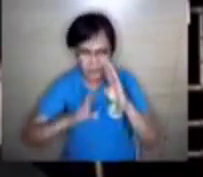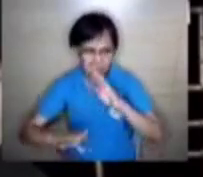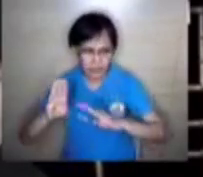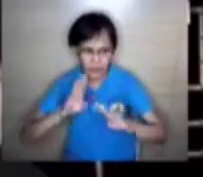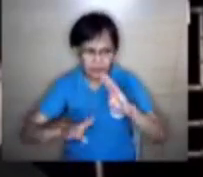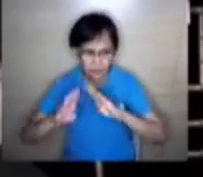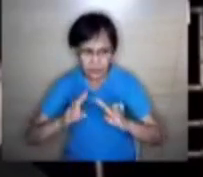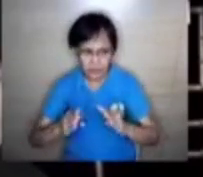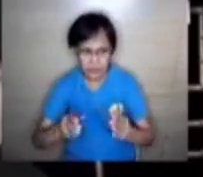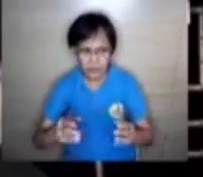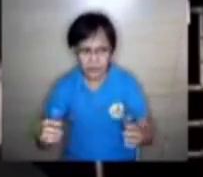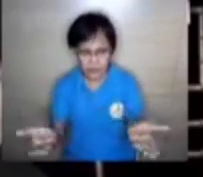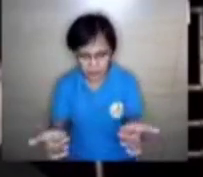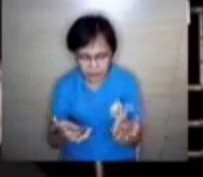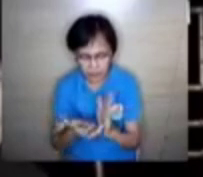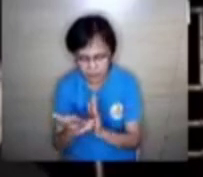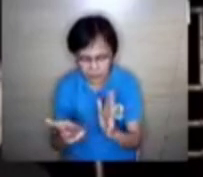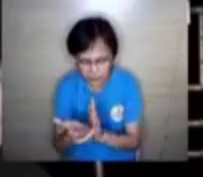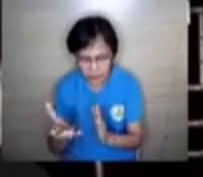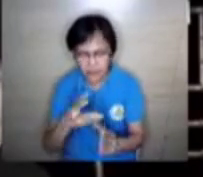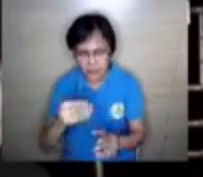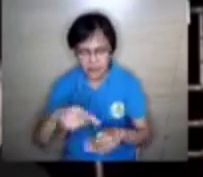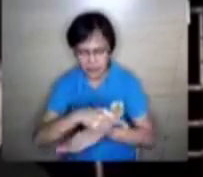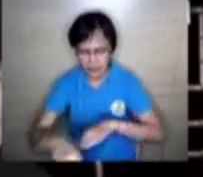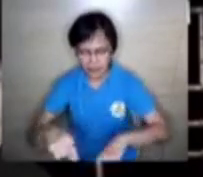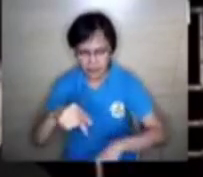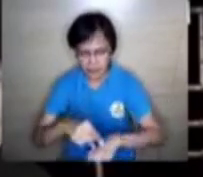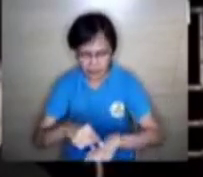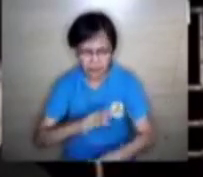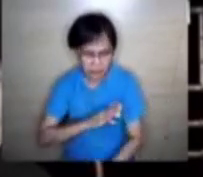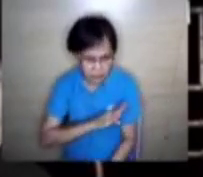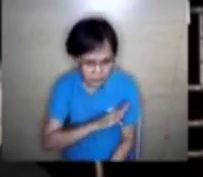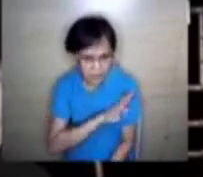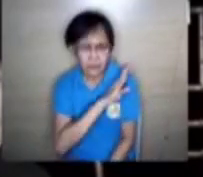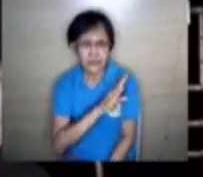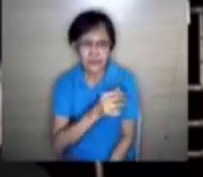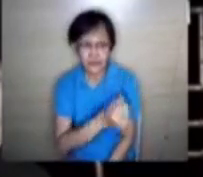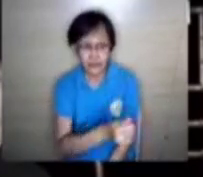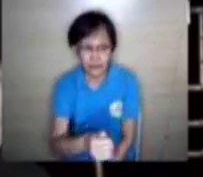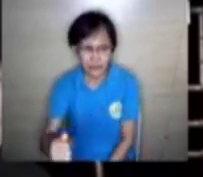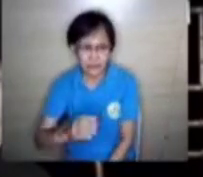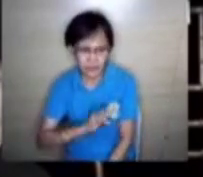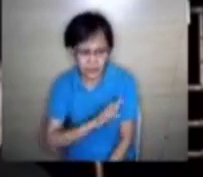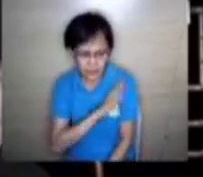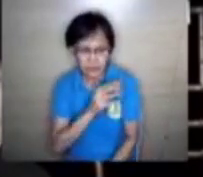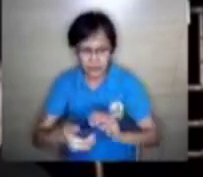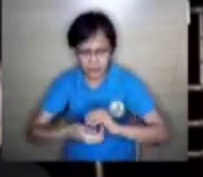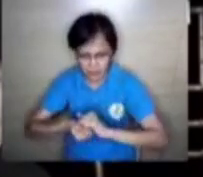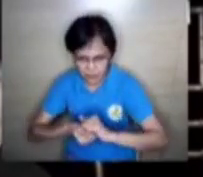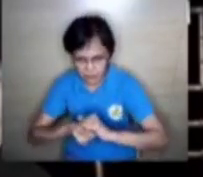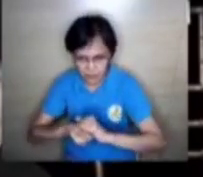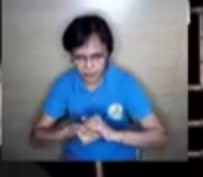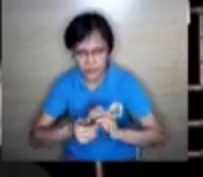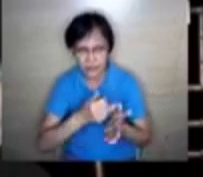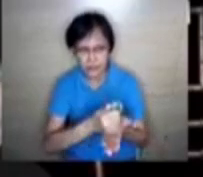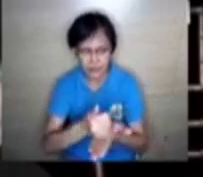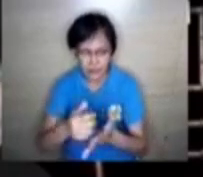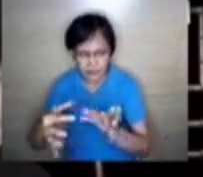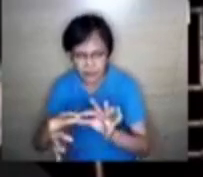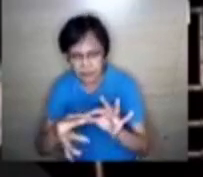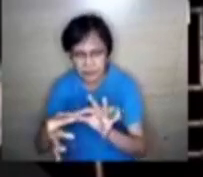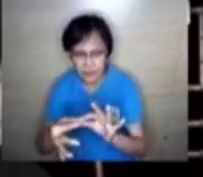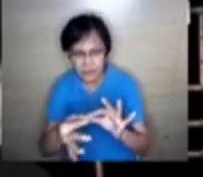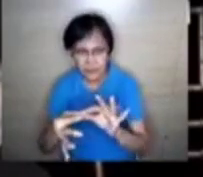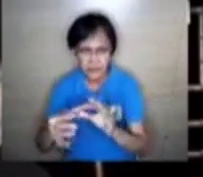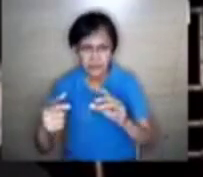our country? Lakasan natin ang loob natin. Magtulungan tayo. Sapagkat